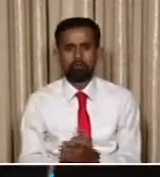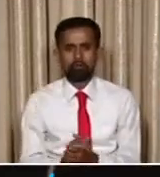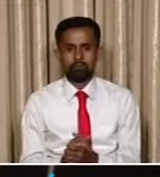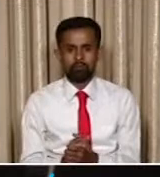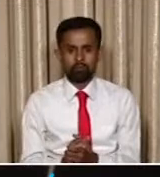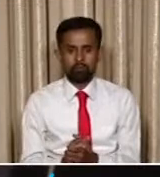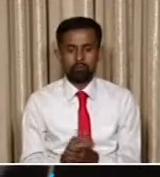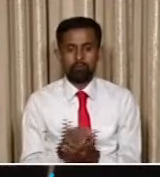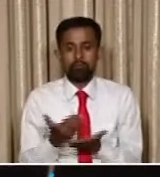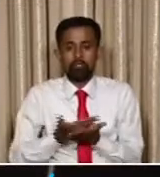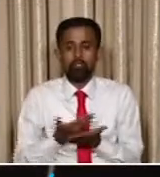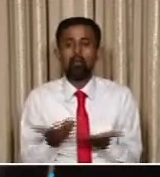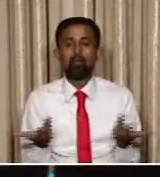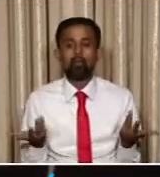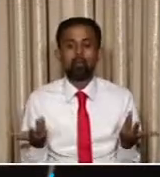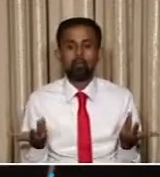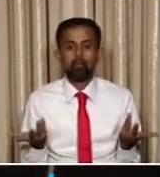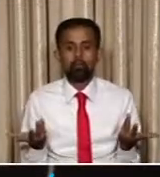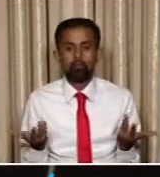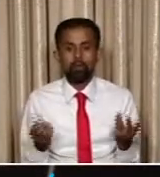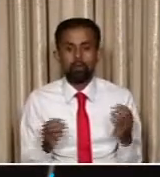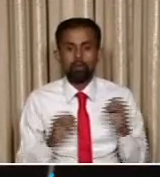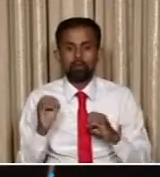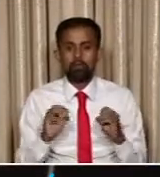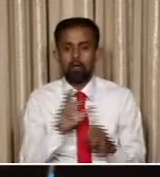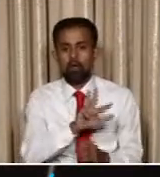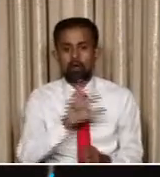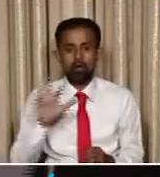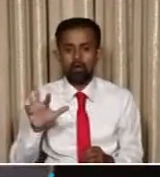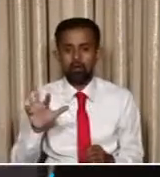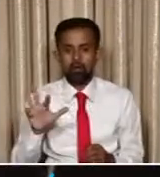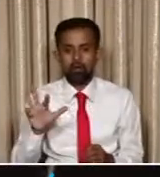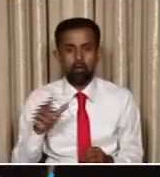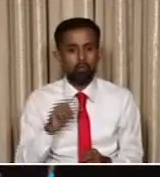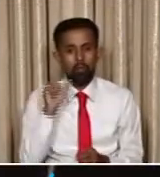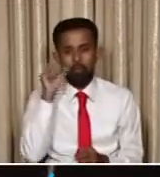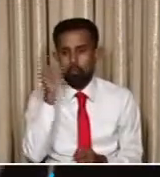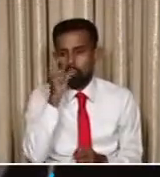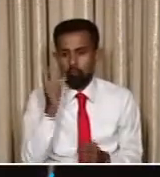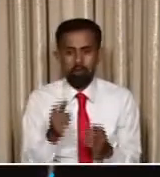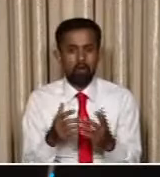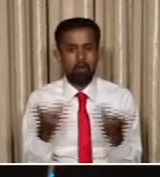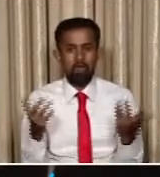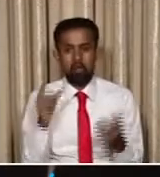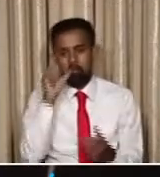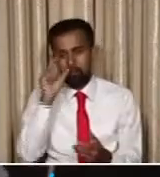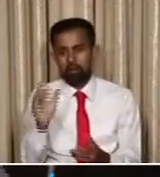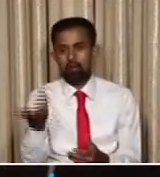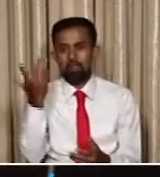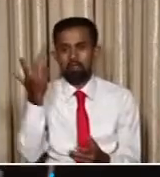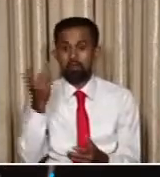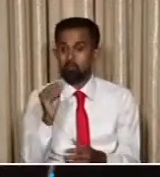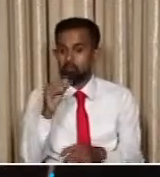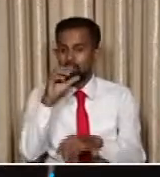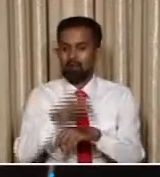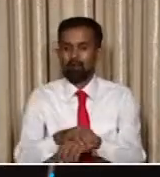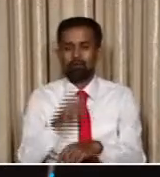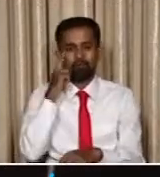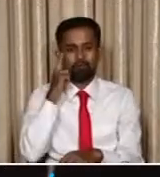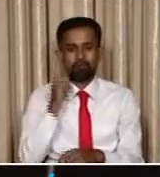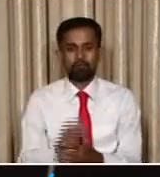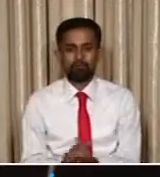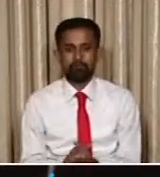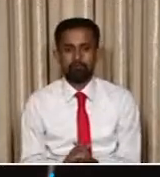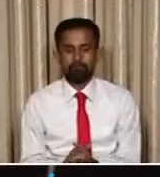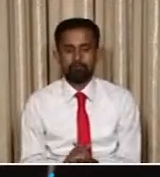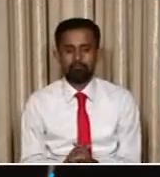එතකොට ඉතුරු ටිකට මොකද උනේ 99 අපි හොයලා නැහැ අපි බලන්නේ ඩෙන්ටිෆයි කරලා තියෙනවා එච්චරයි